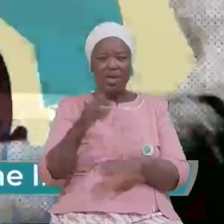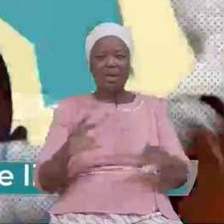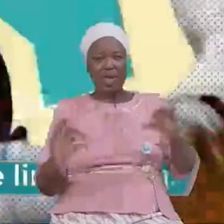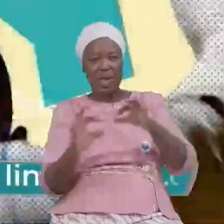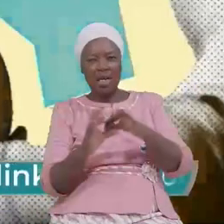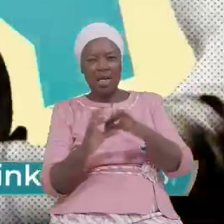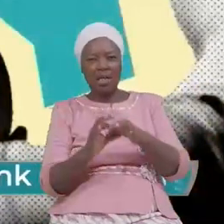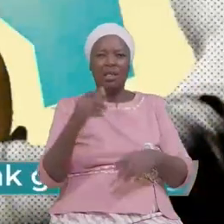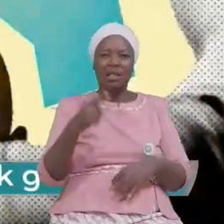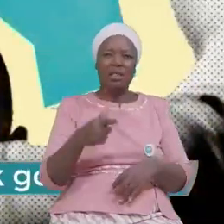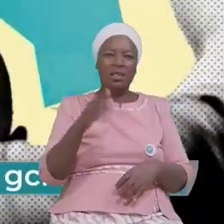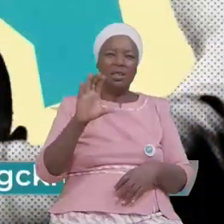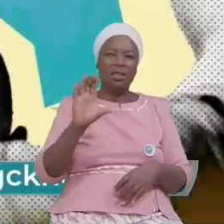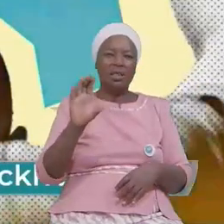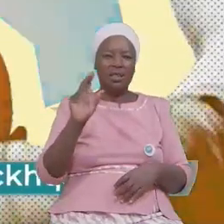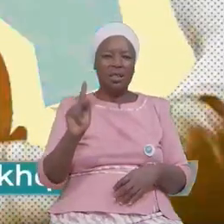en bas là-bas,